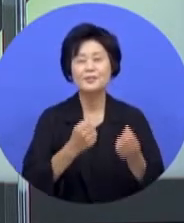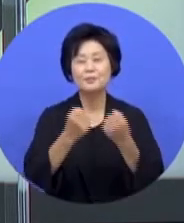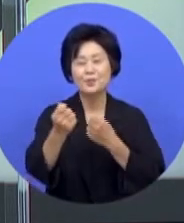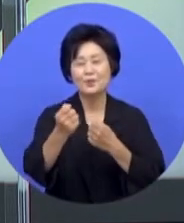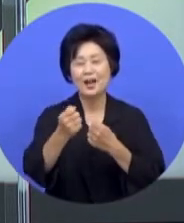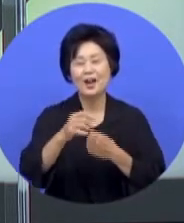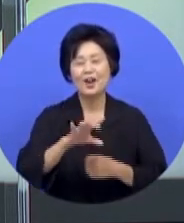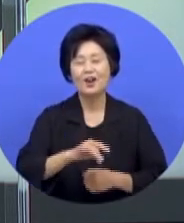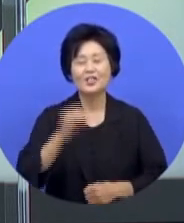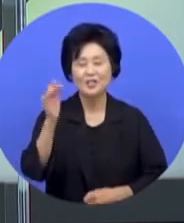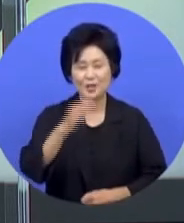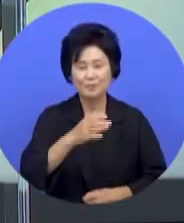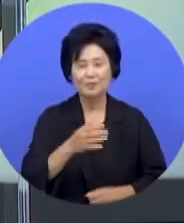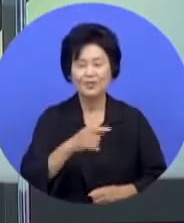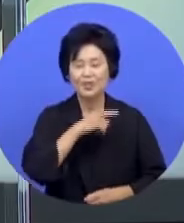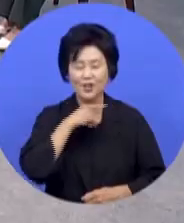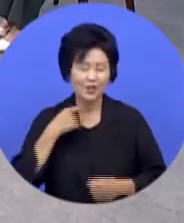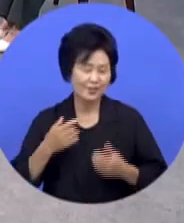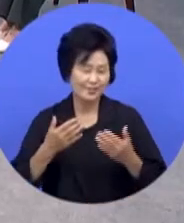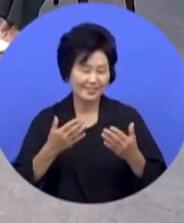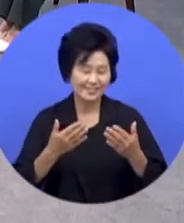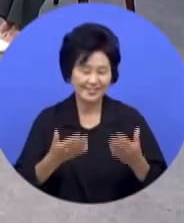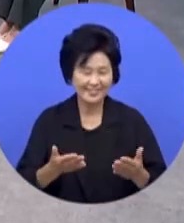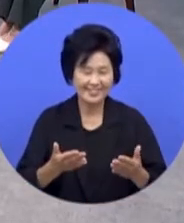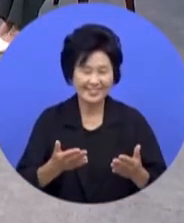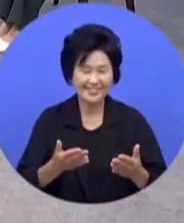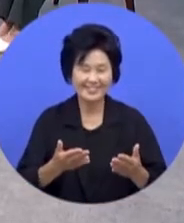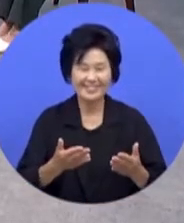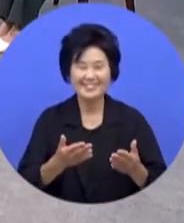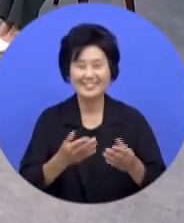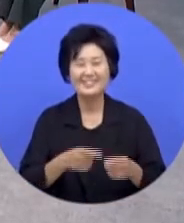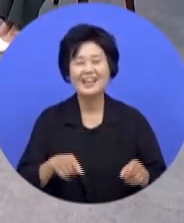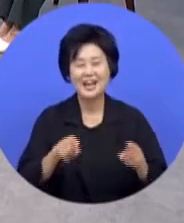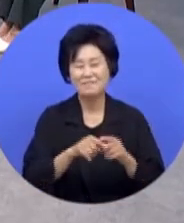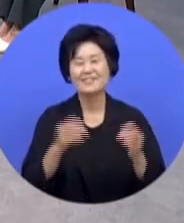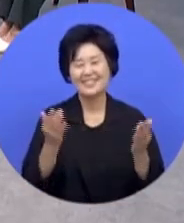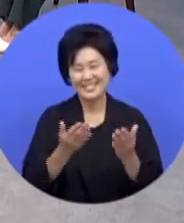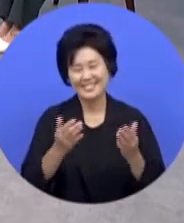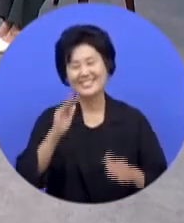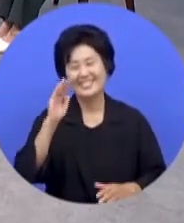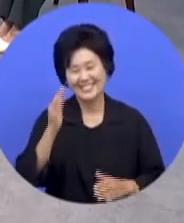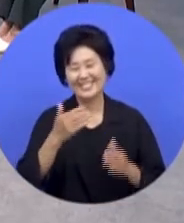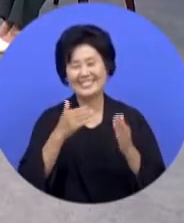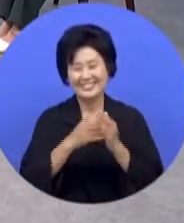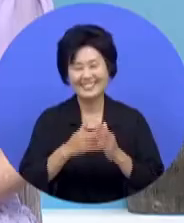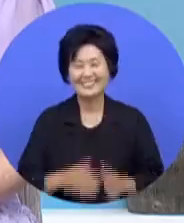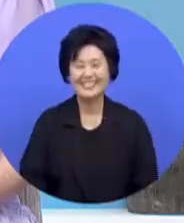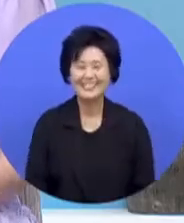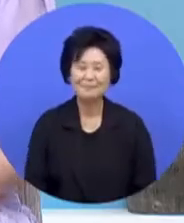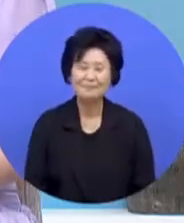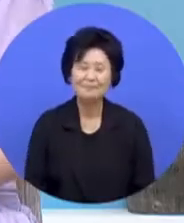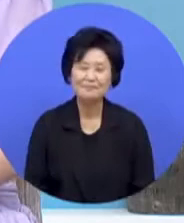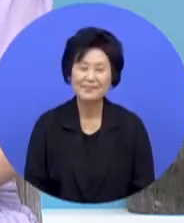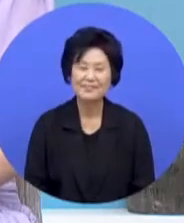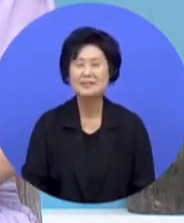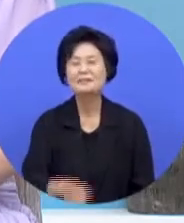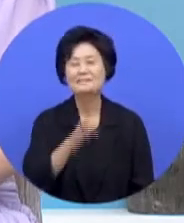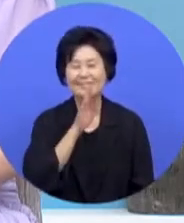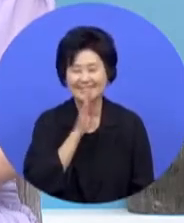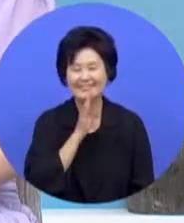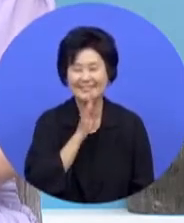아. 지금 이렇게 이루어졌습니다. 아유 그러시군요. 선생님 그래서 눈이 좀 처진 것 같아요. 네, 근데 그래요